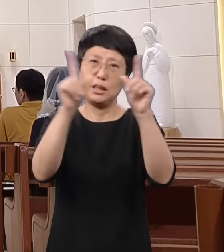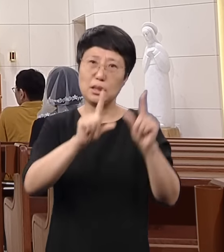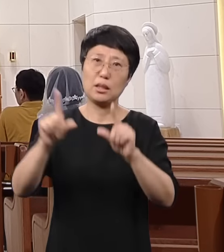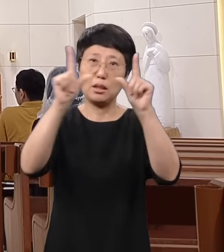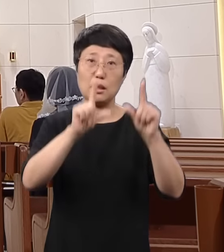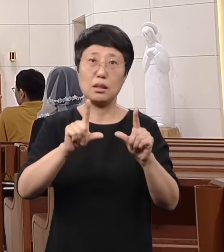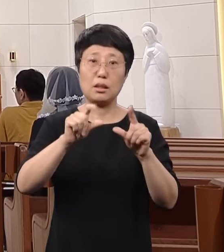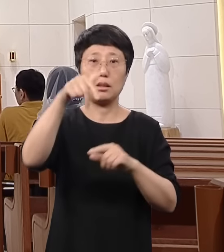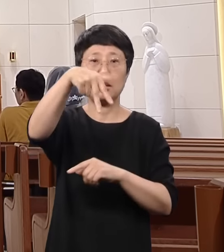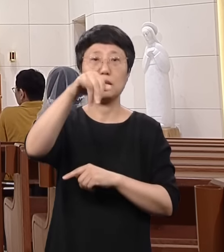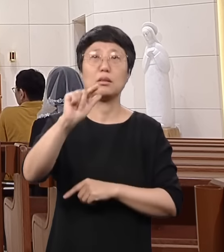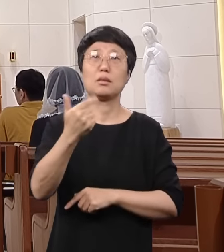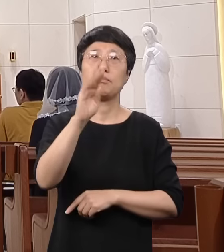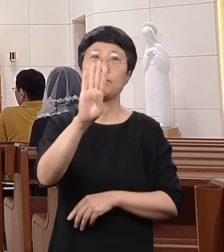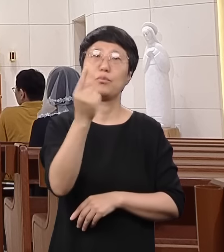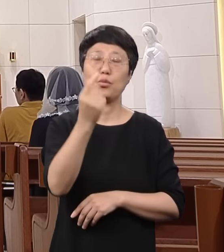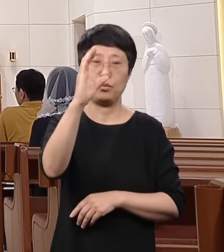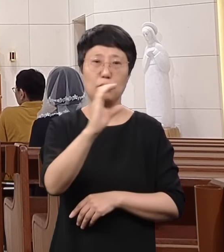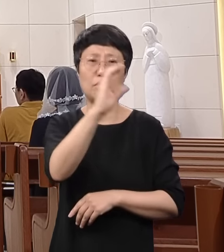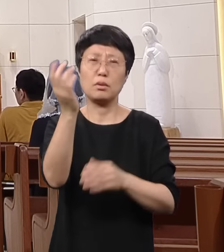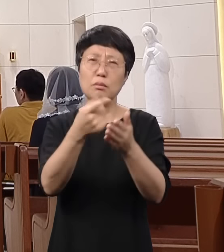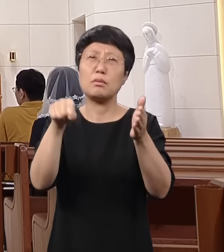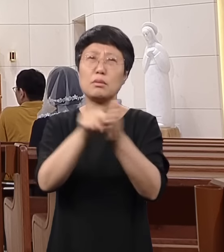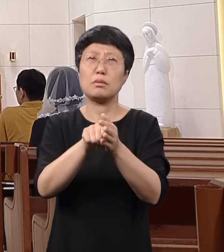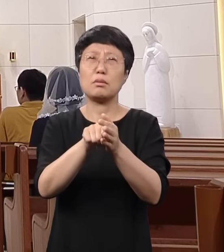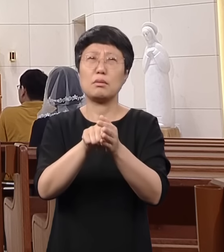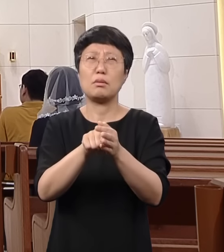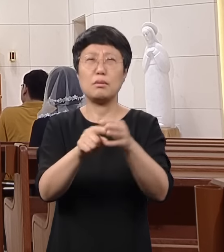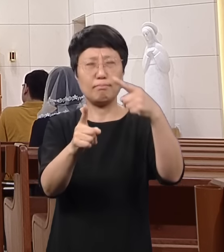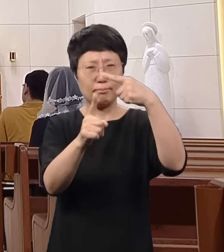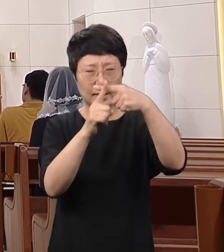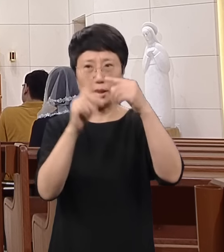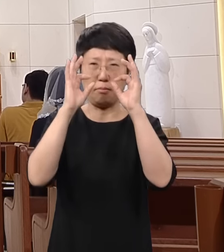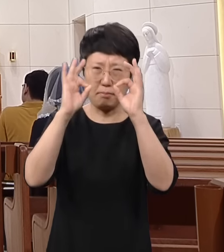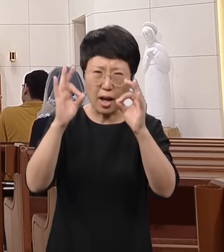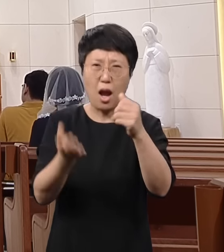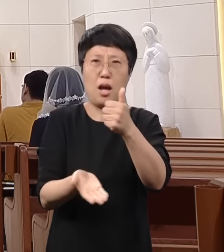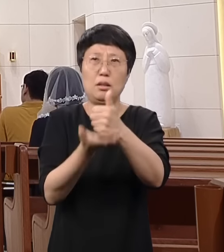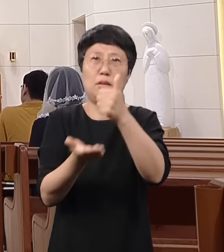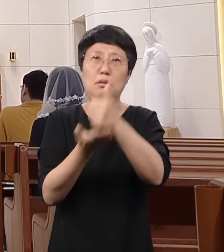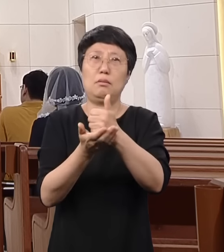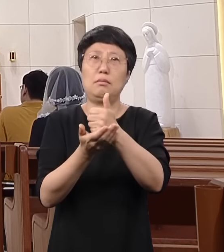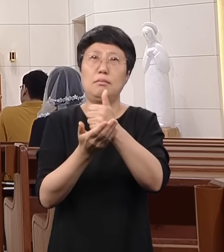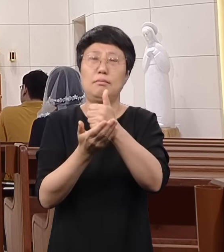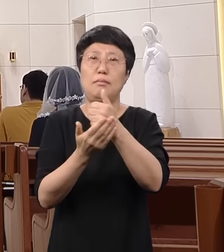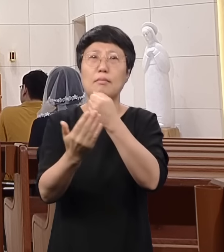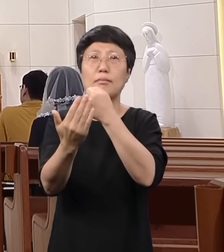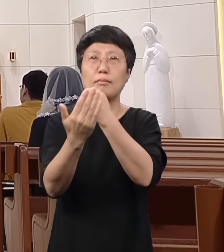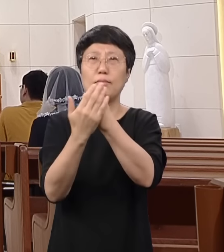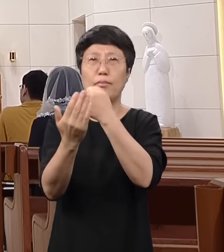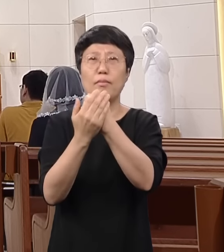좋은 것들을 바라봐 주시고 응원해 주시고 위로해 주시는 신자들이 많이 생겨났으면